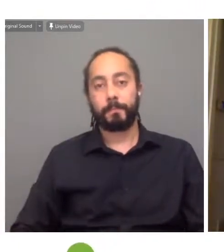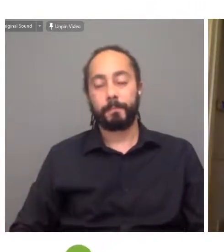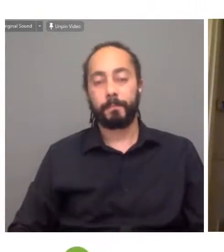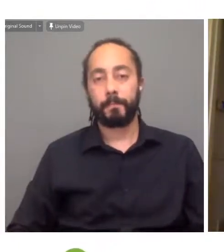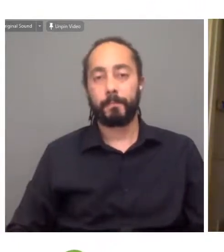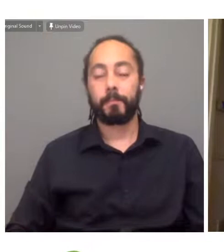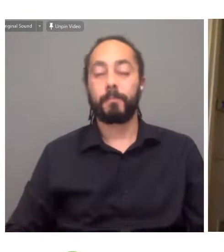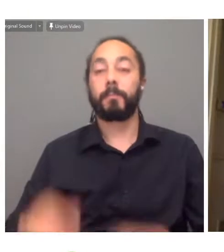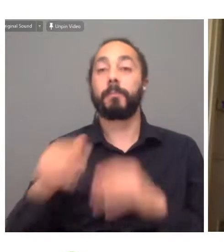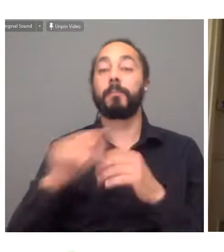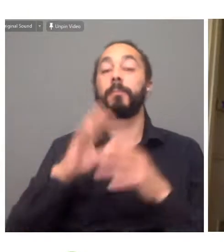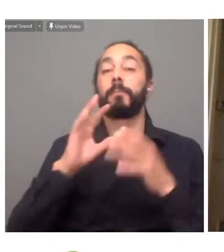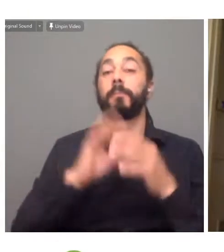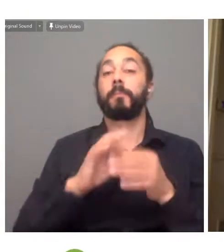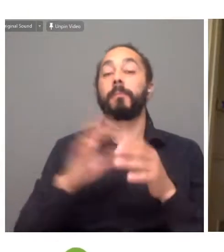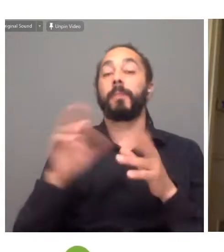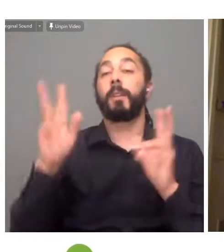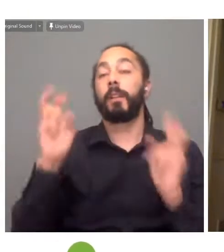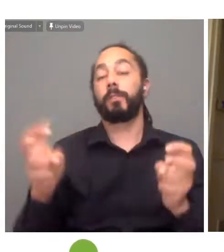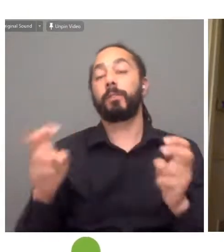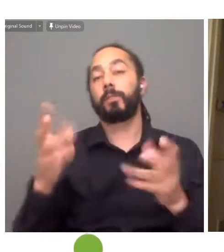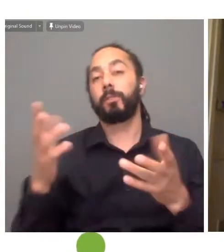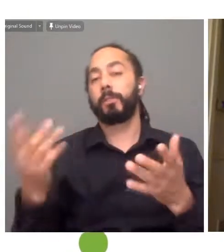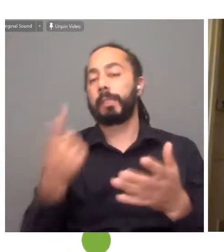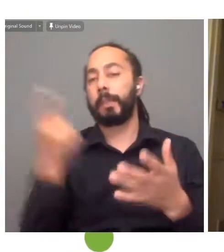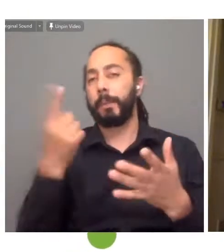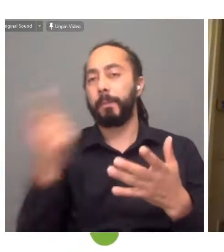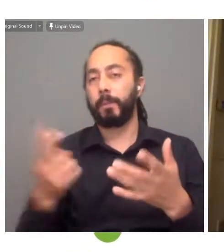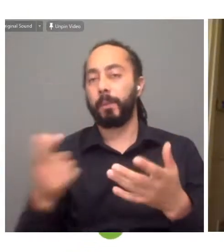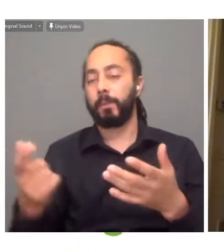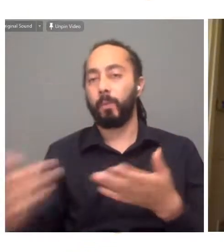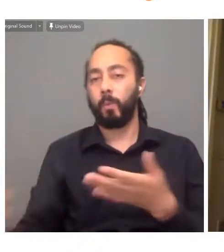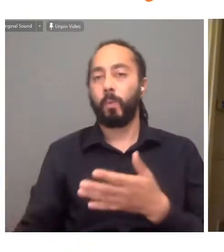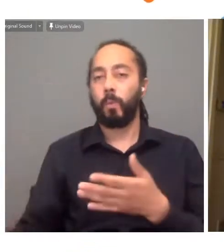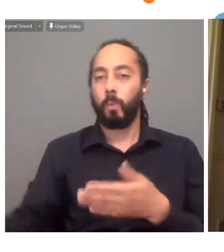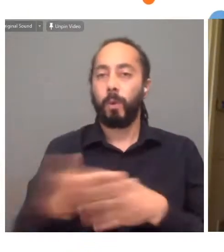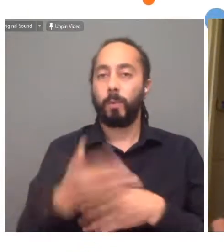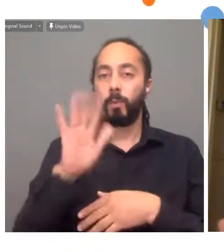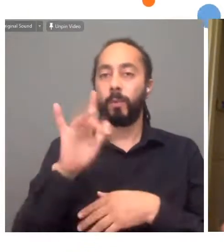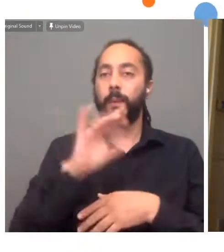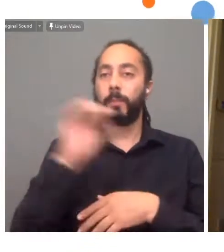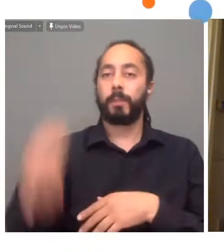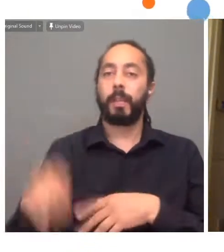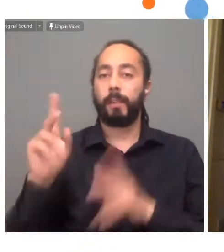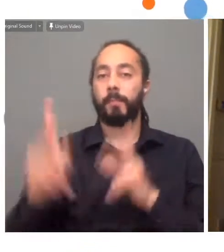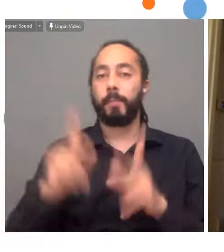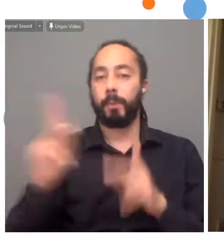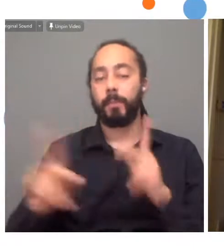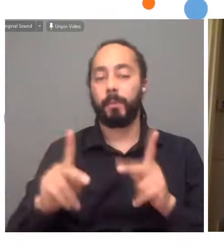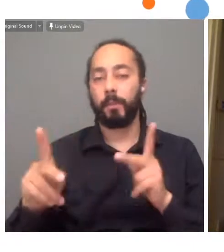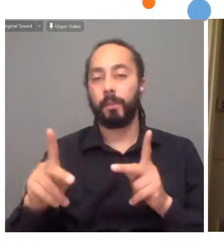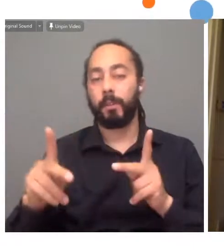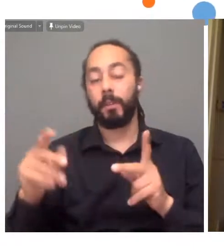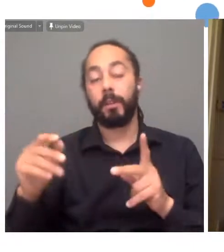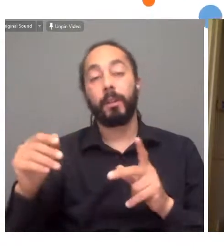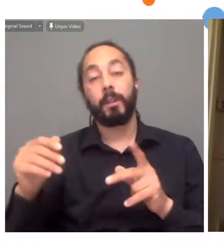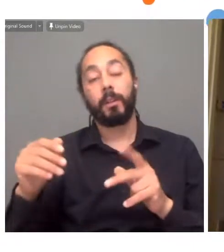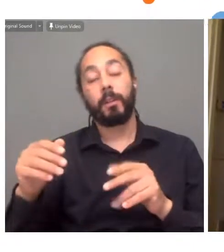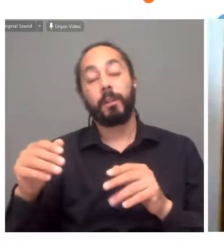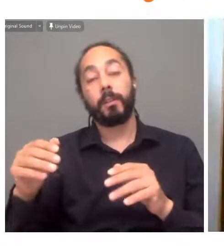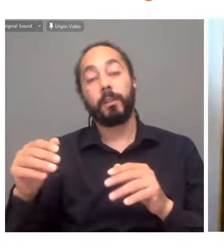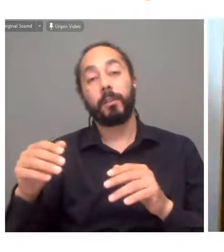envisageable qu'une mesure d'appareillement de la billetterie puisse être mise en place? Mais c'est à peu près la